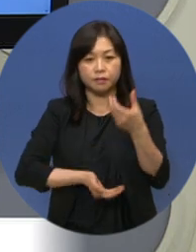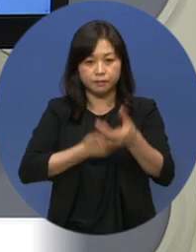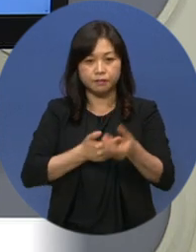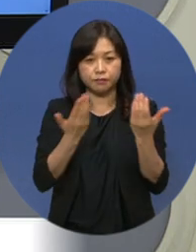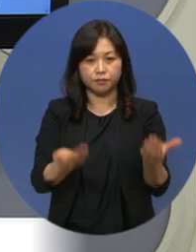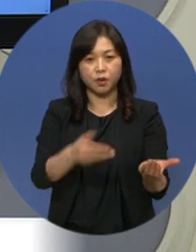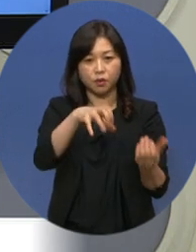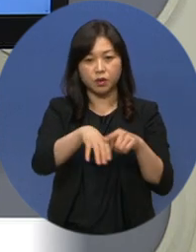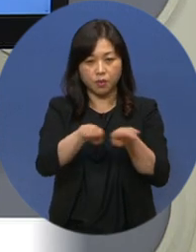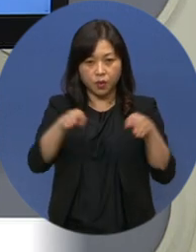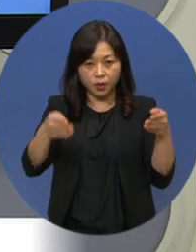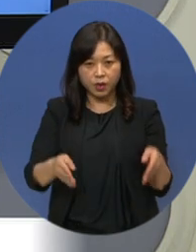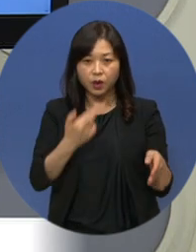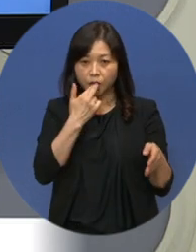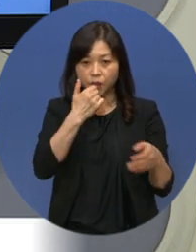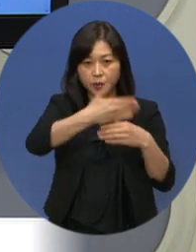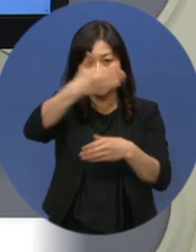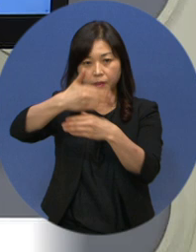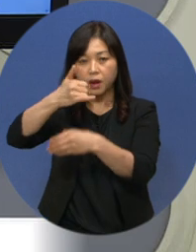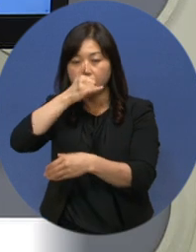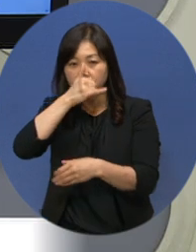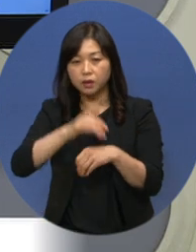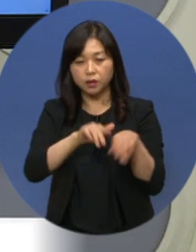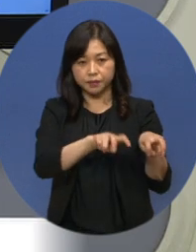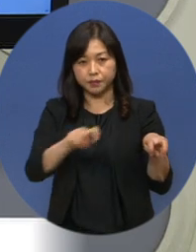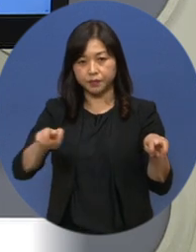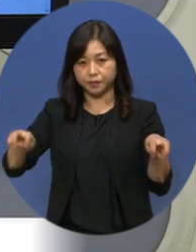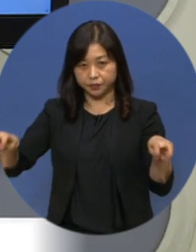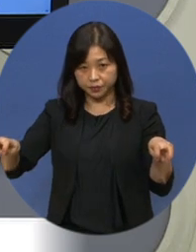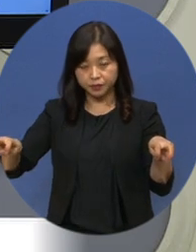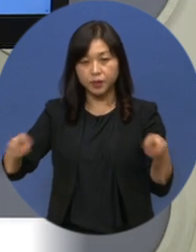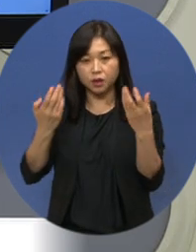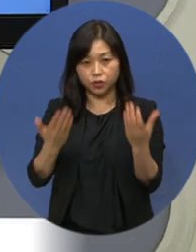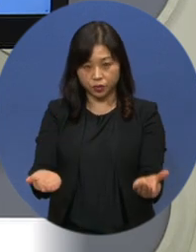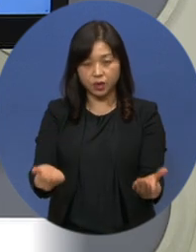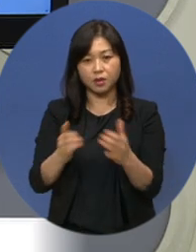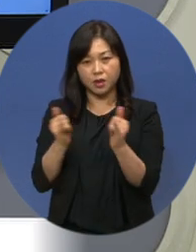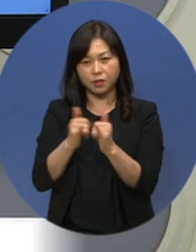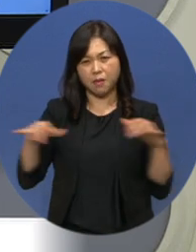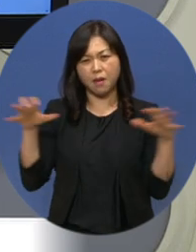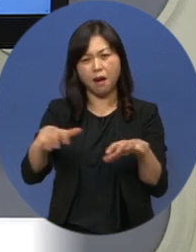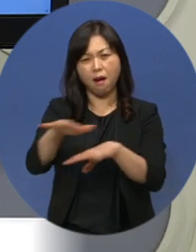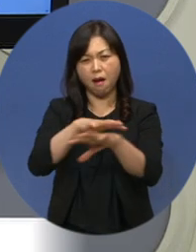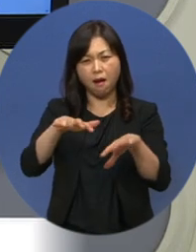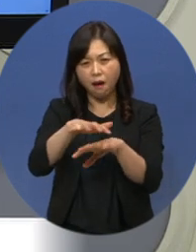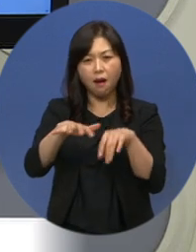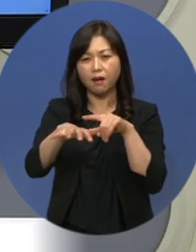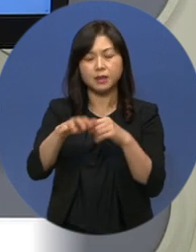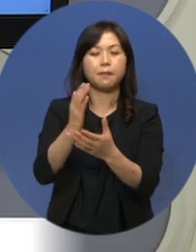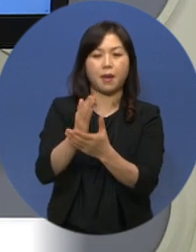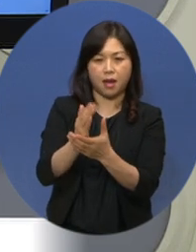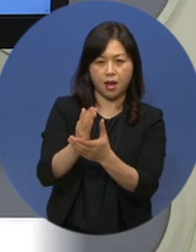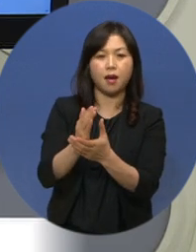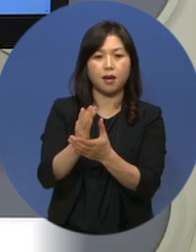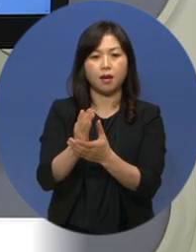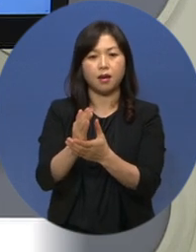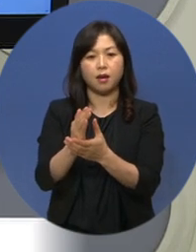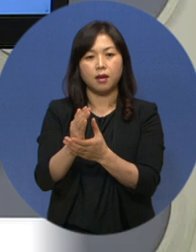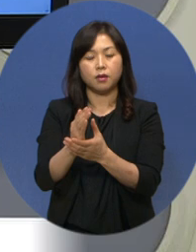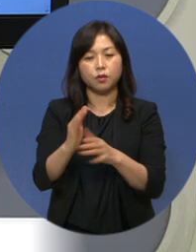테이블 가림 판을 설치하고 한줄 앉기 좌석 배치와 휴게소 혼잡 안내실 시스템을 운영하는 남편